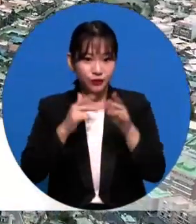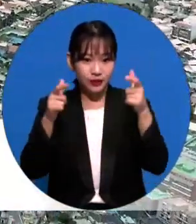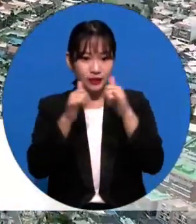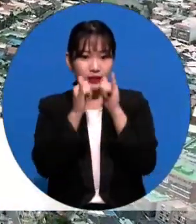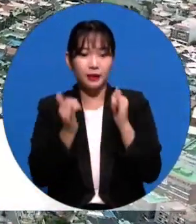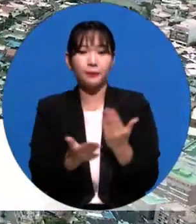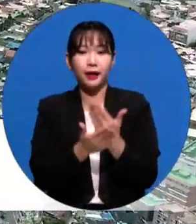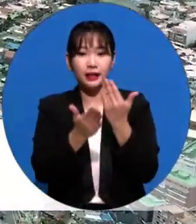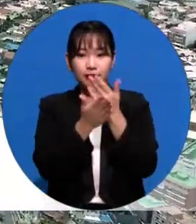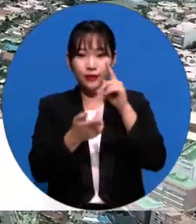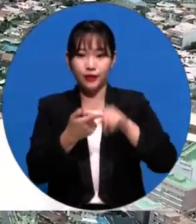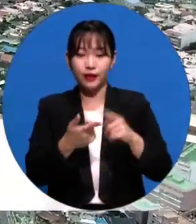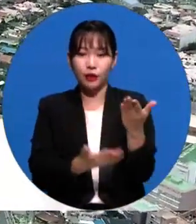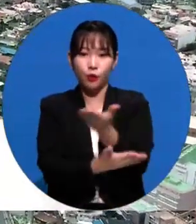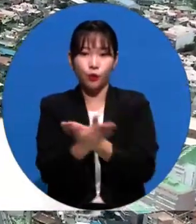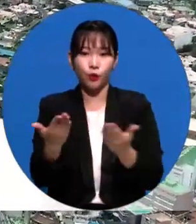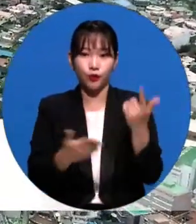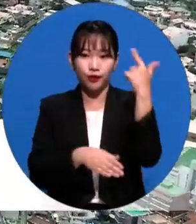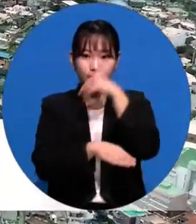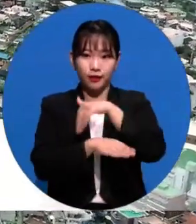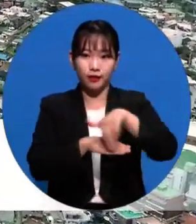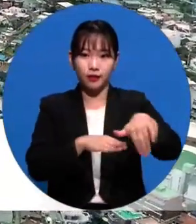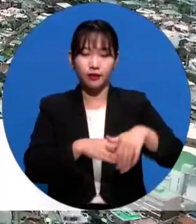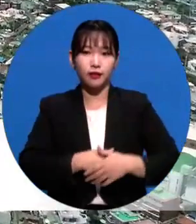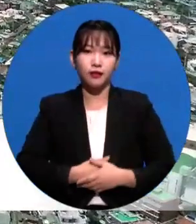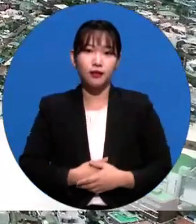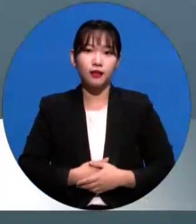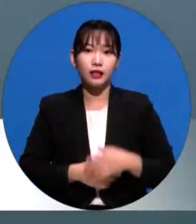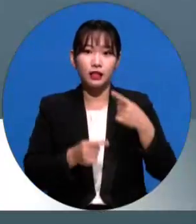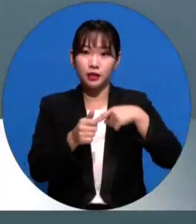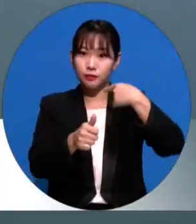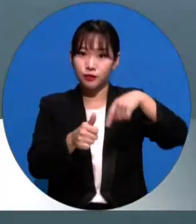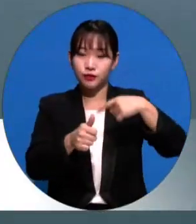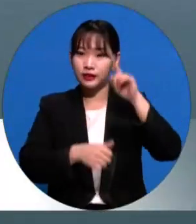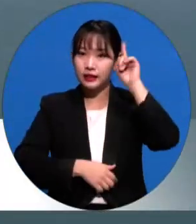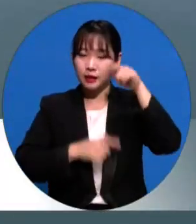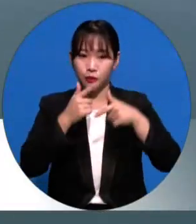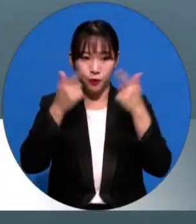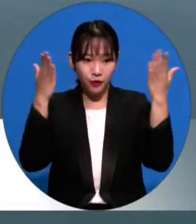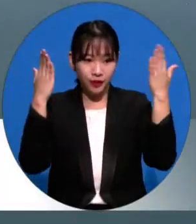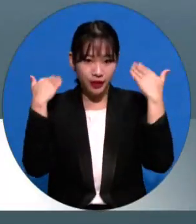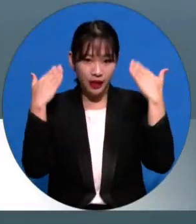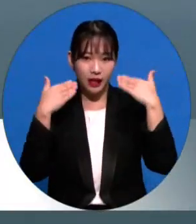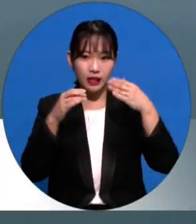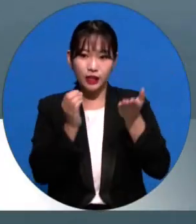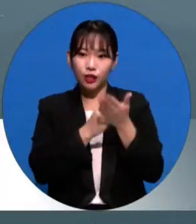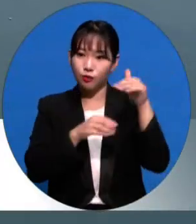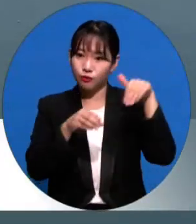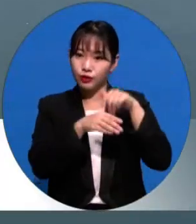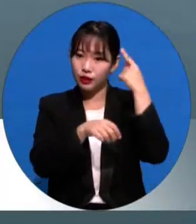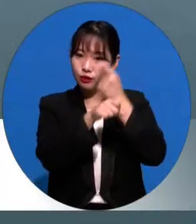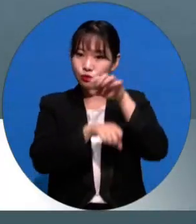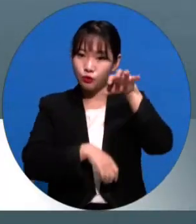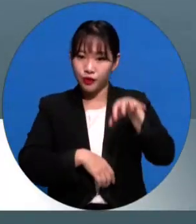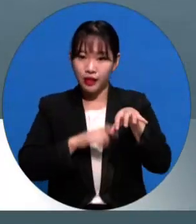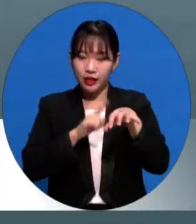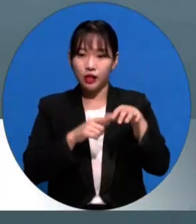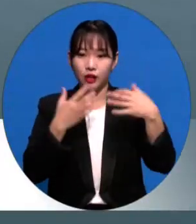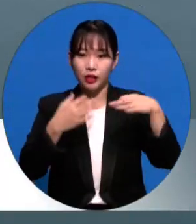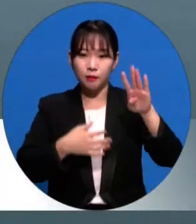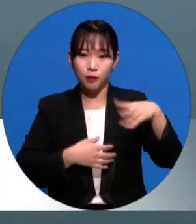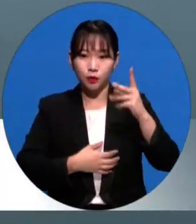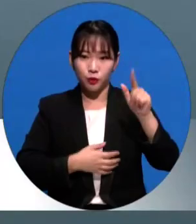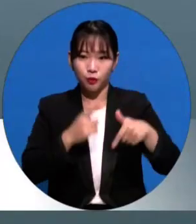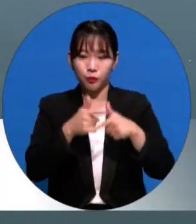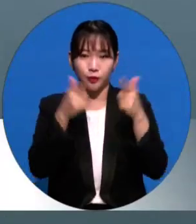지역사회 발전 방향을 공유할 계획입니다. 첫 강좌는 내일 목포대 도서문화연구원 회의실에서 김병록